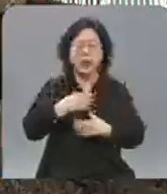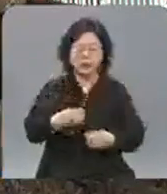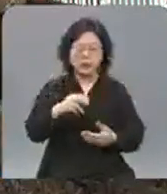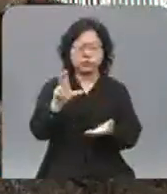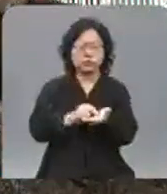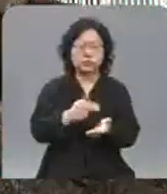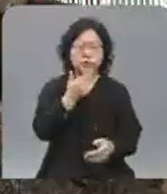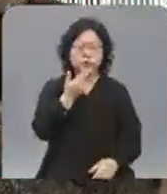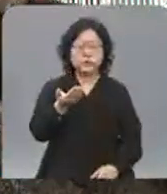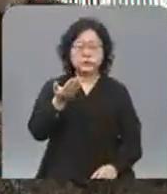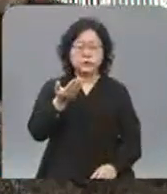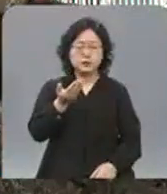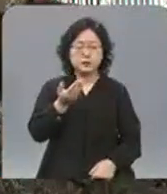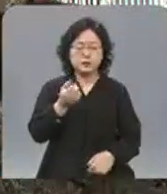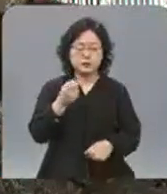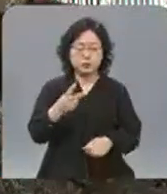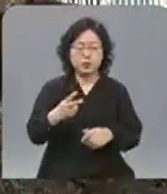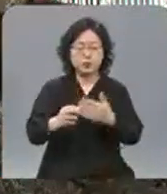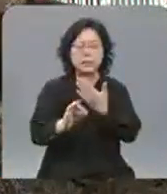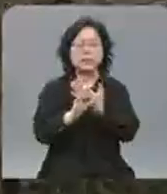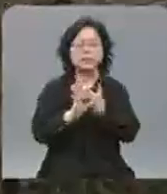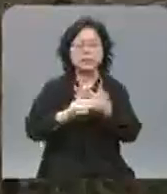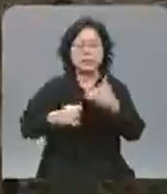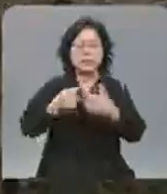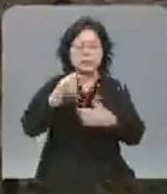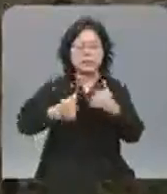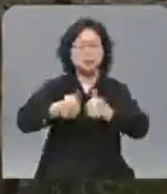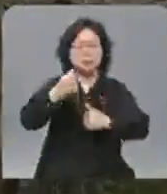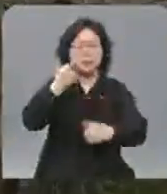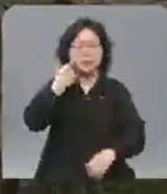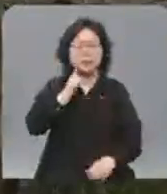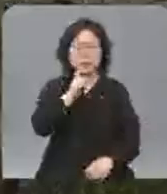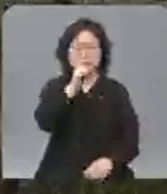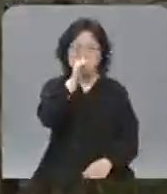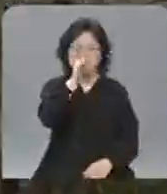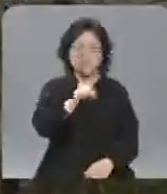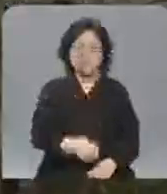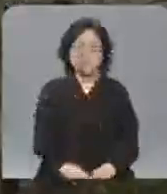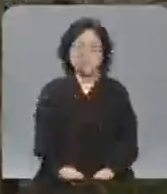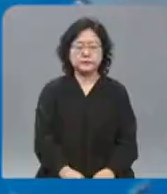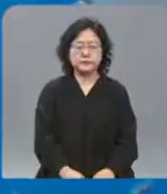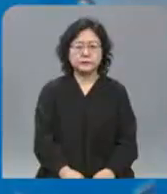안전성에는 문제가 없었다며 시험 운행해본 것이라고 해명했습니다.